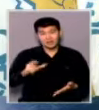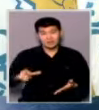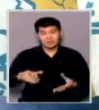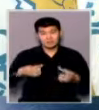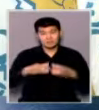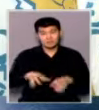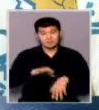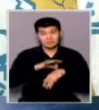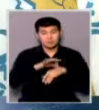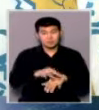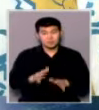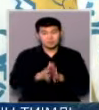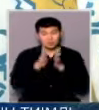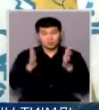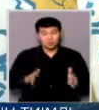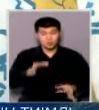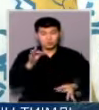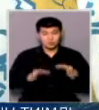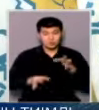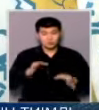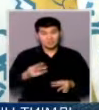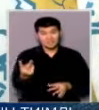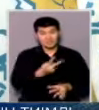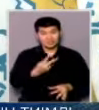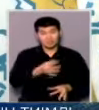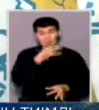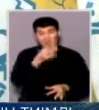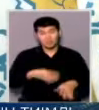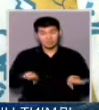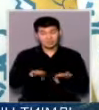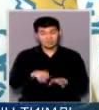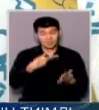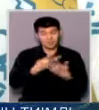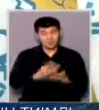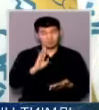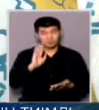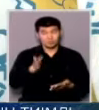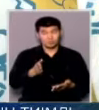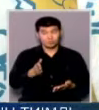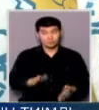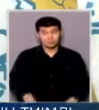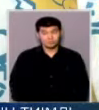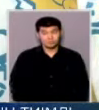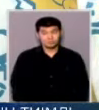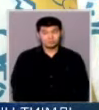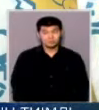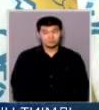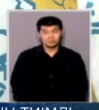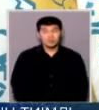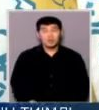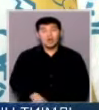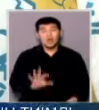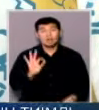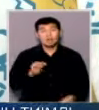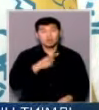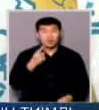азаматтардың құқығы кеңейеді, ал сот екі жақтың жауапкершілігін бірдей қарайтын. Егер де мемлекеттік орган дұрыс жауап